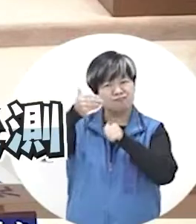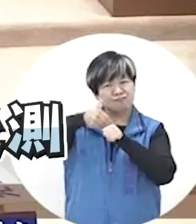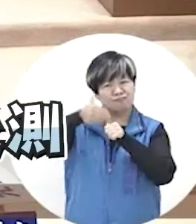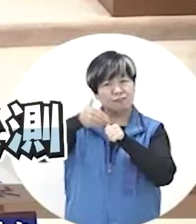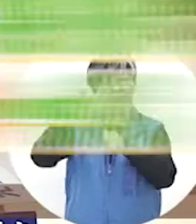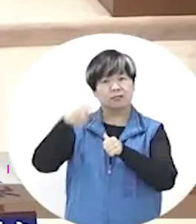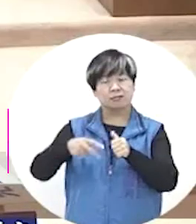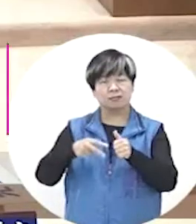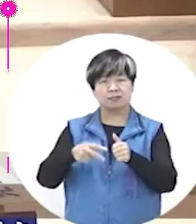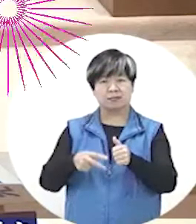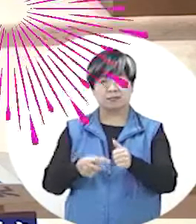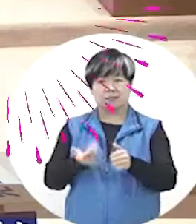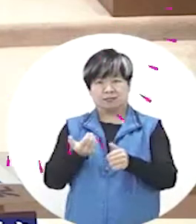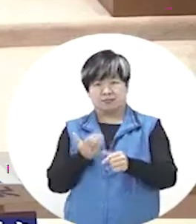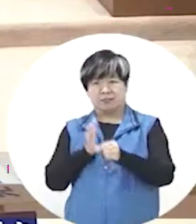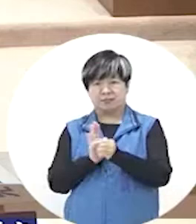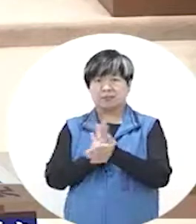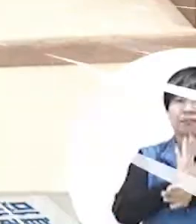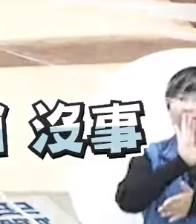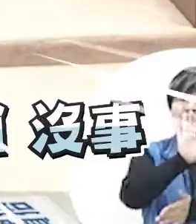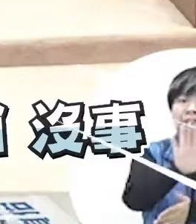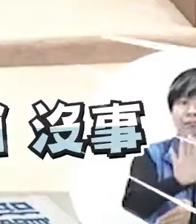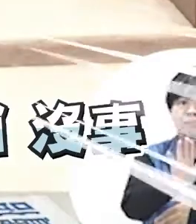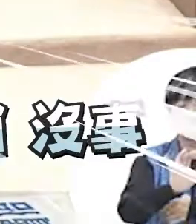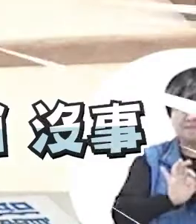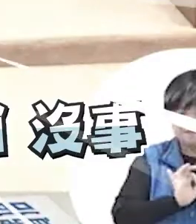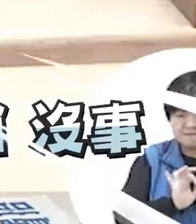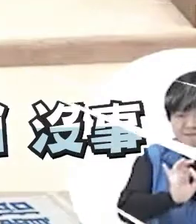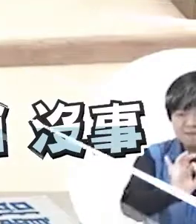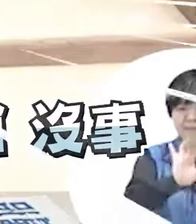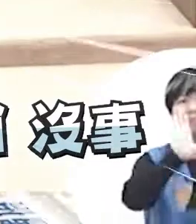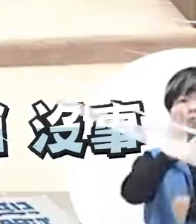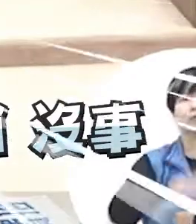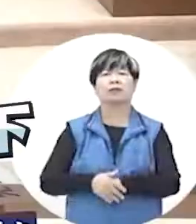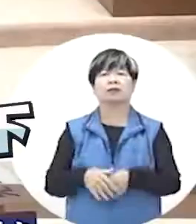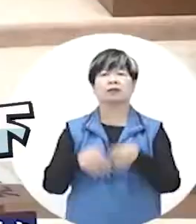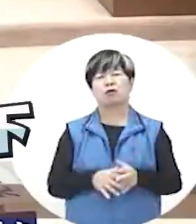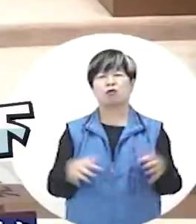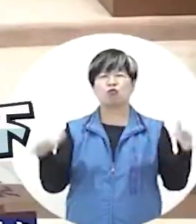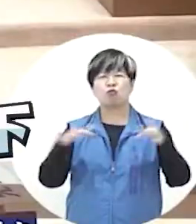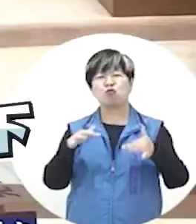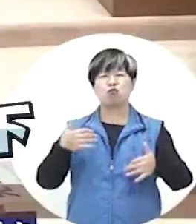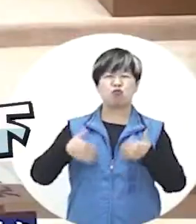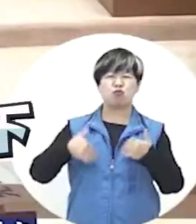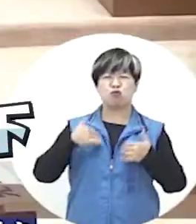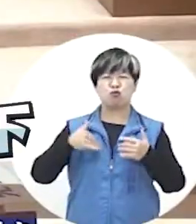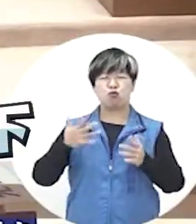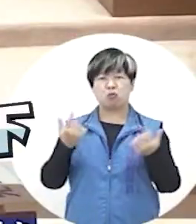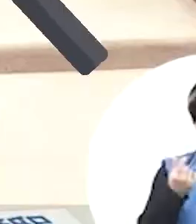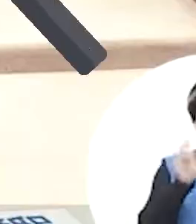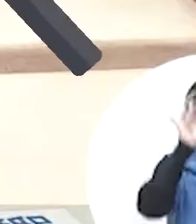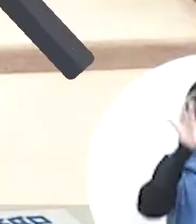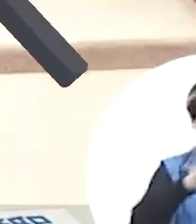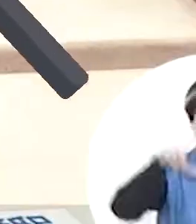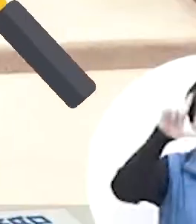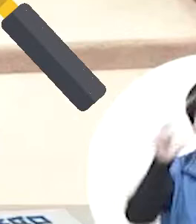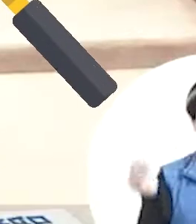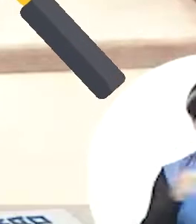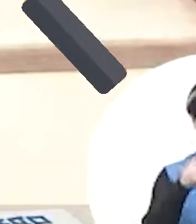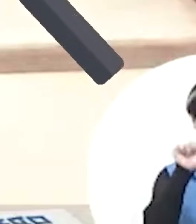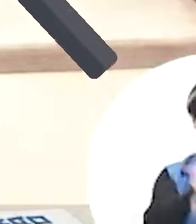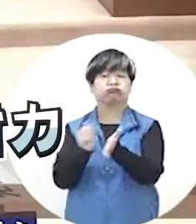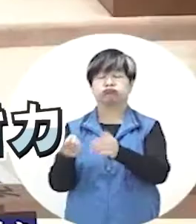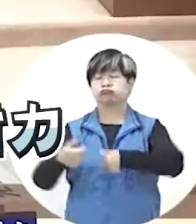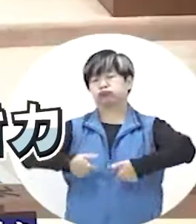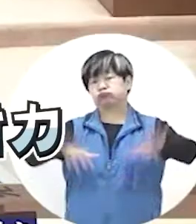前中后策啊。我们不要说好像放烟火一样，有来很热闹，拍个照合照没事嘛。我们还要具体去看一下他到底有没有实际上的